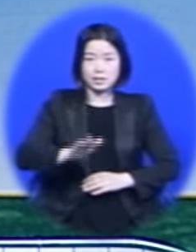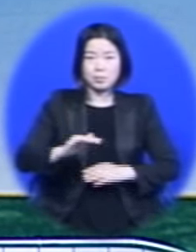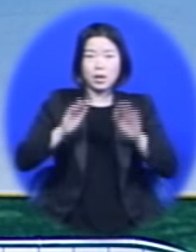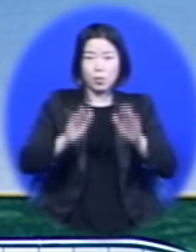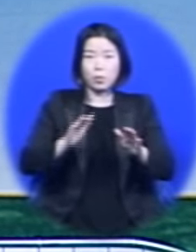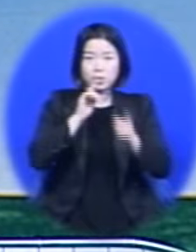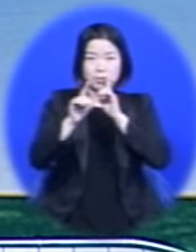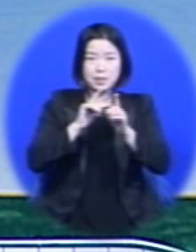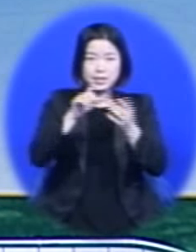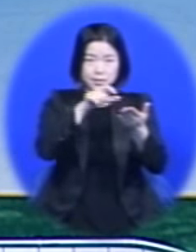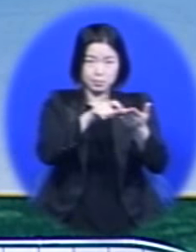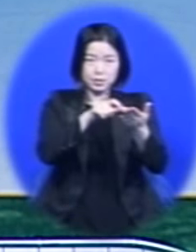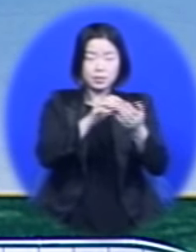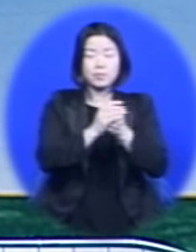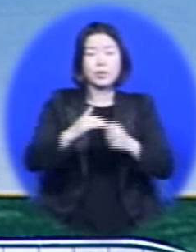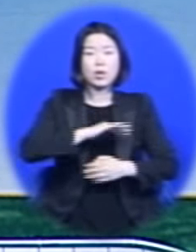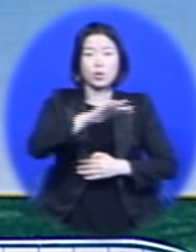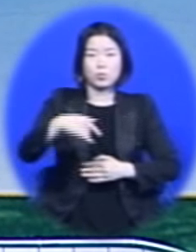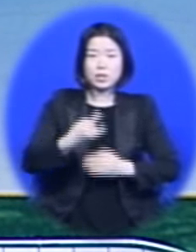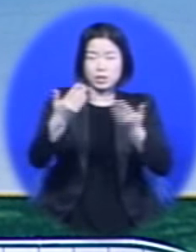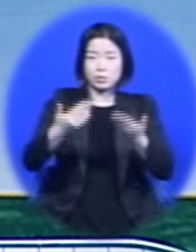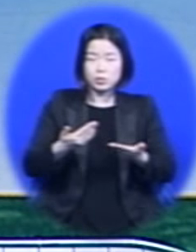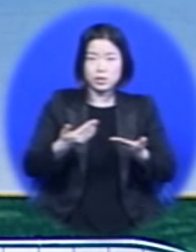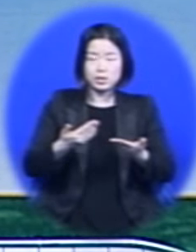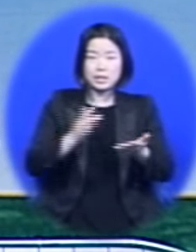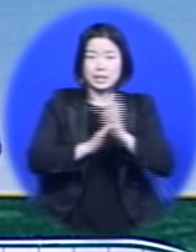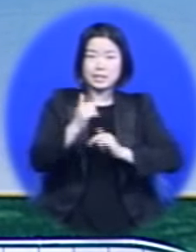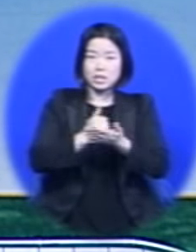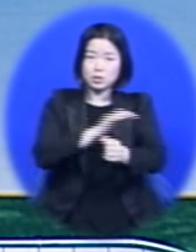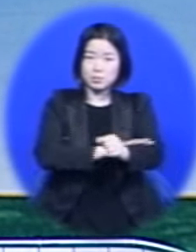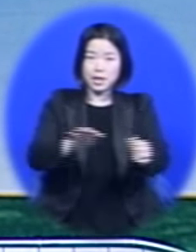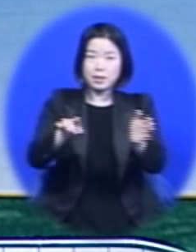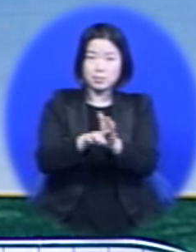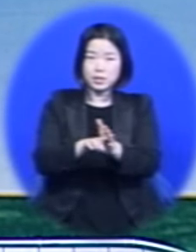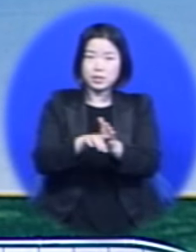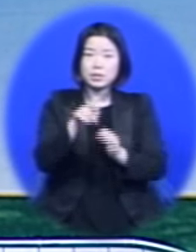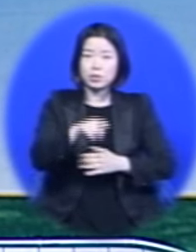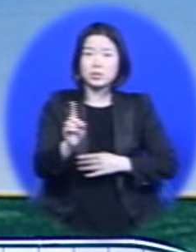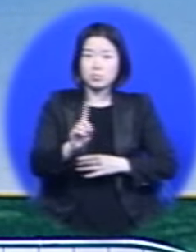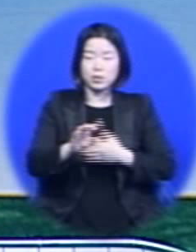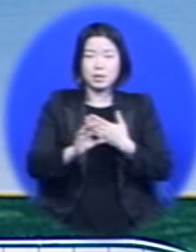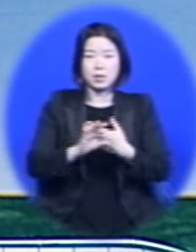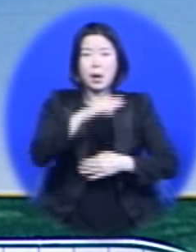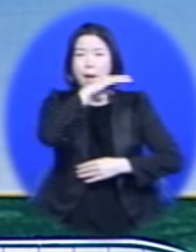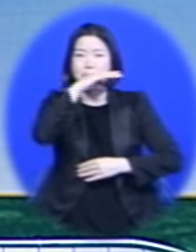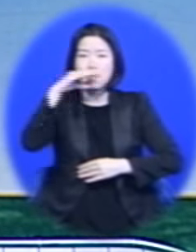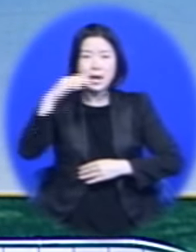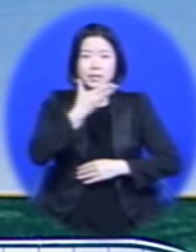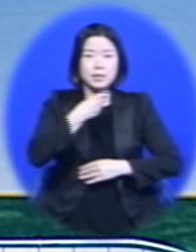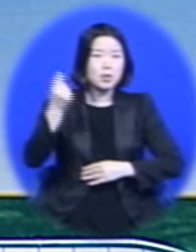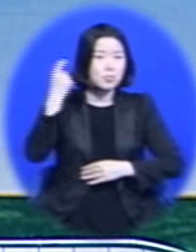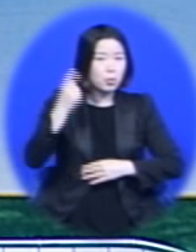오늘 말씀에서 우리에게 주시는 예수님을 잘 믿는 것은 바른 복음에 의하여 믿으라고